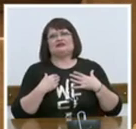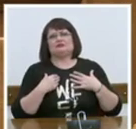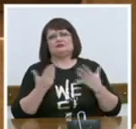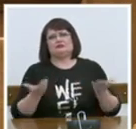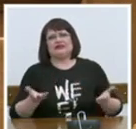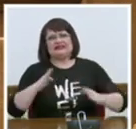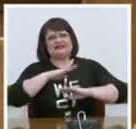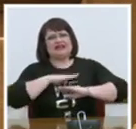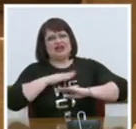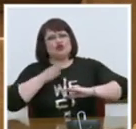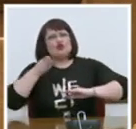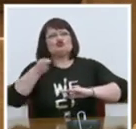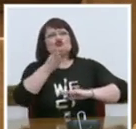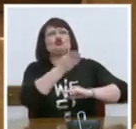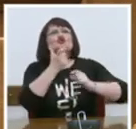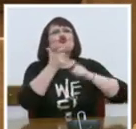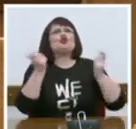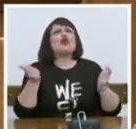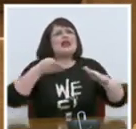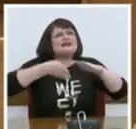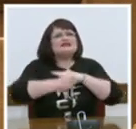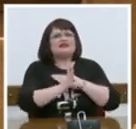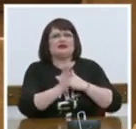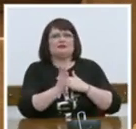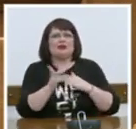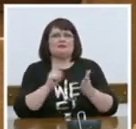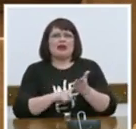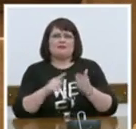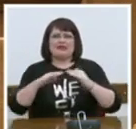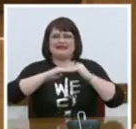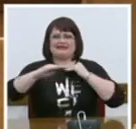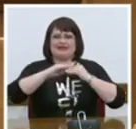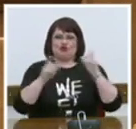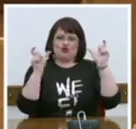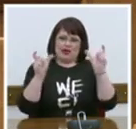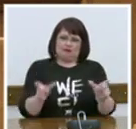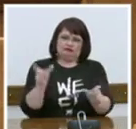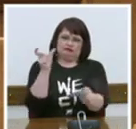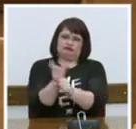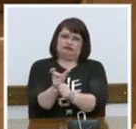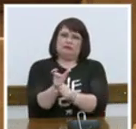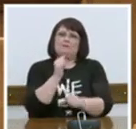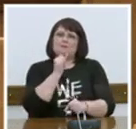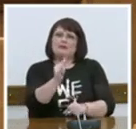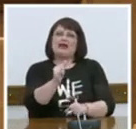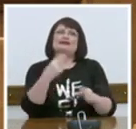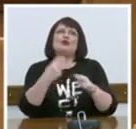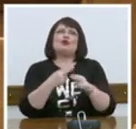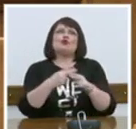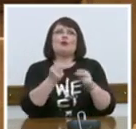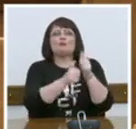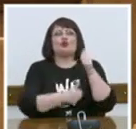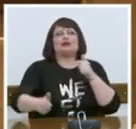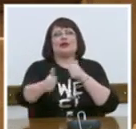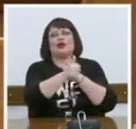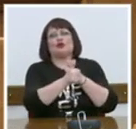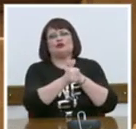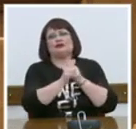στρατιωτικές μας σχολές. Η φύλαξη των ελληνικών συνόρων θα αποτελεί πάντοτε ύψιστη προτεραιότητα και